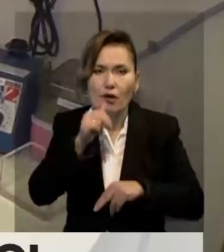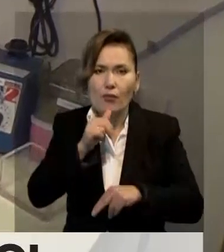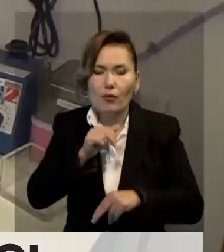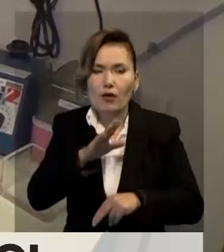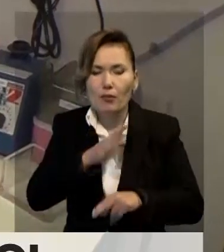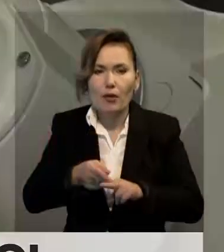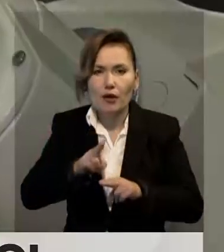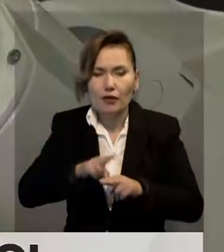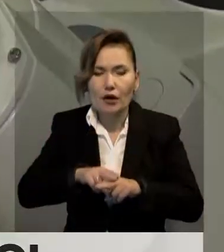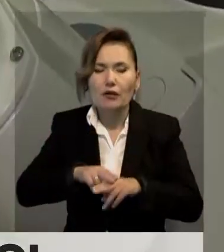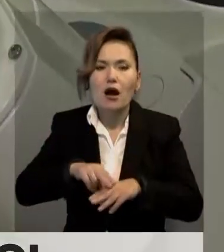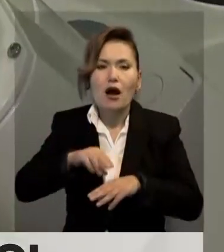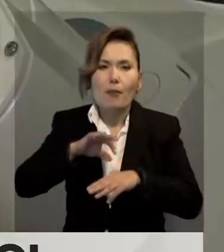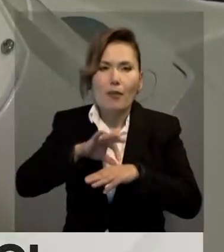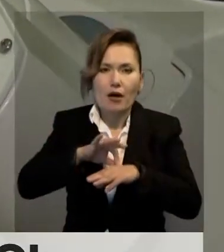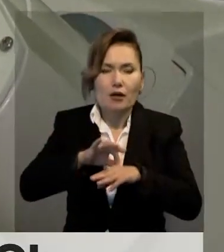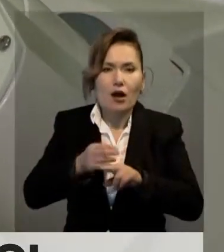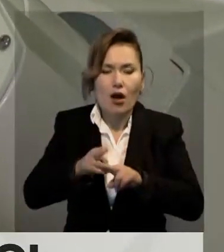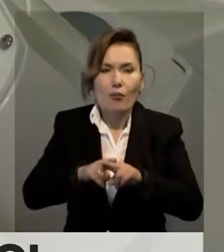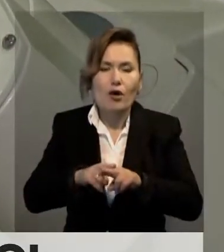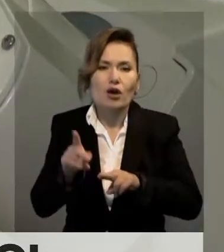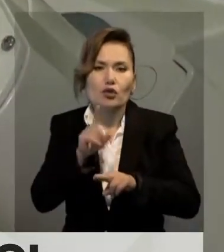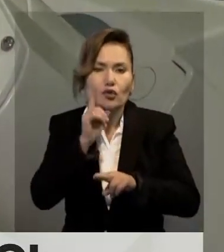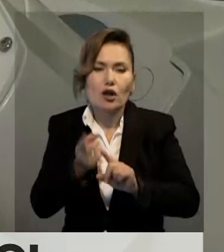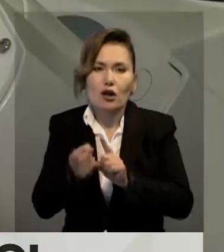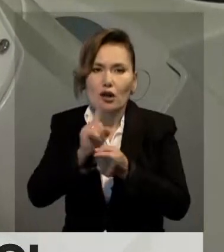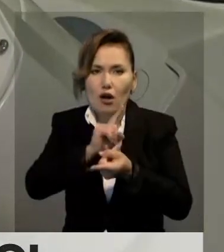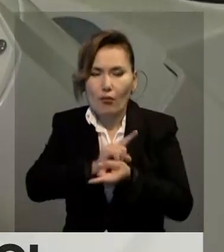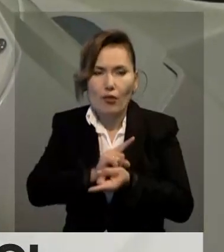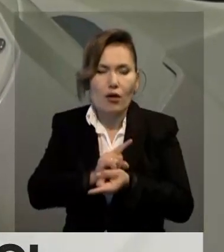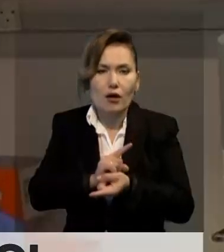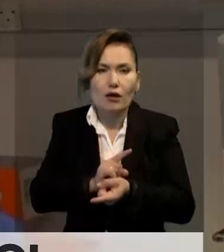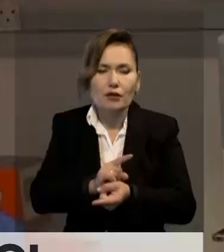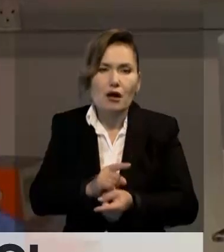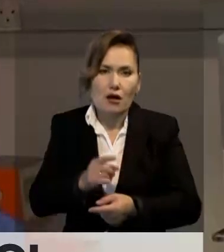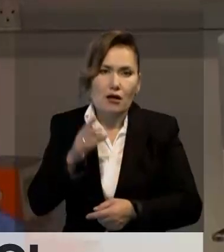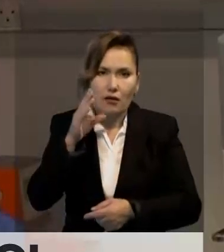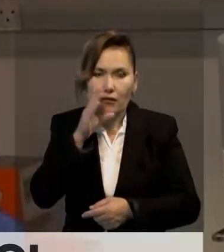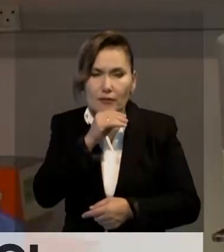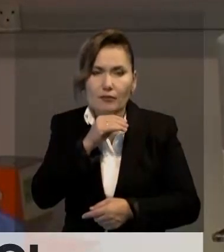бастаманың регенерация мен теріні жасарту тетігі бола алатынын ойламаса керек.